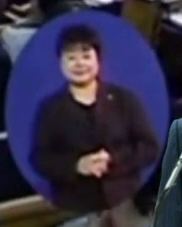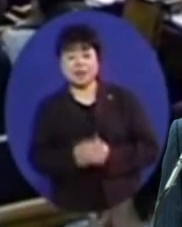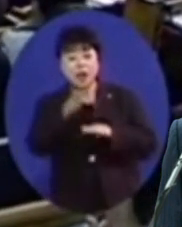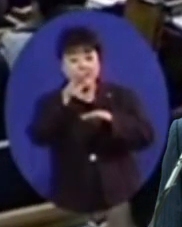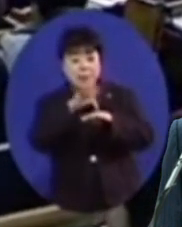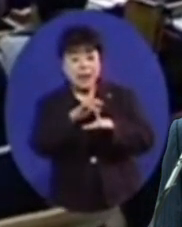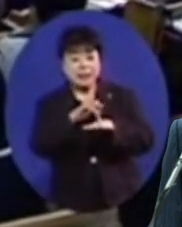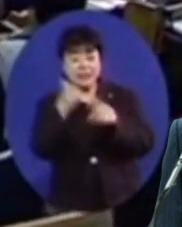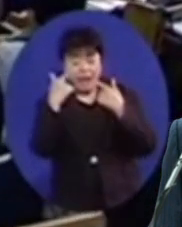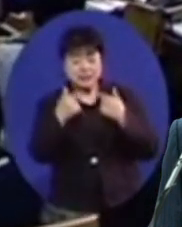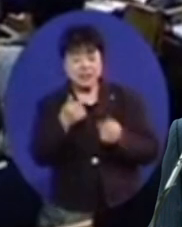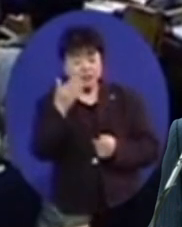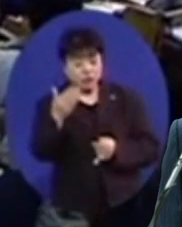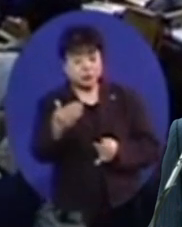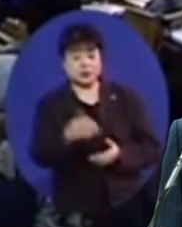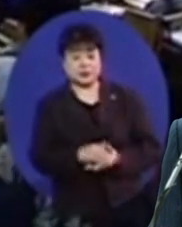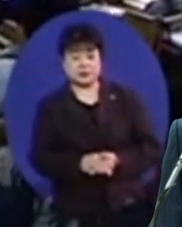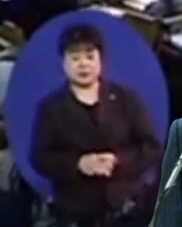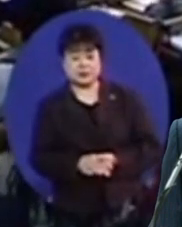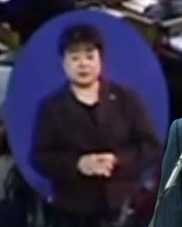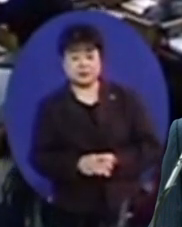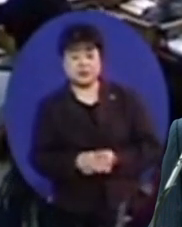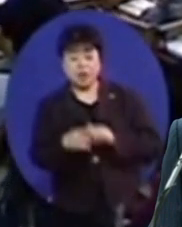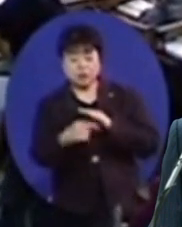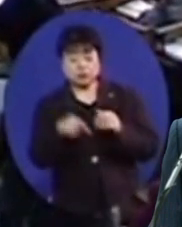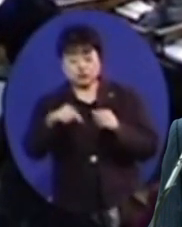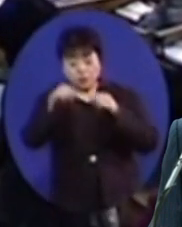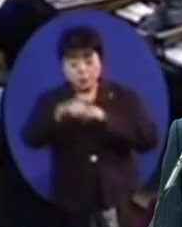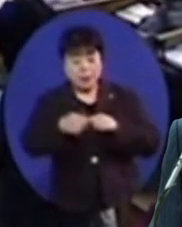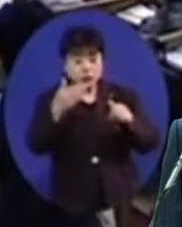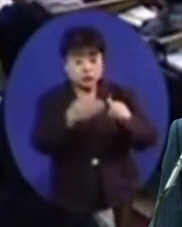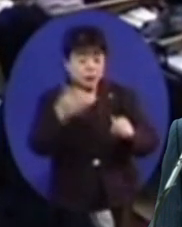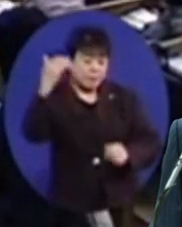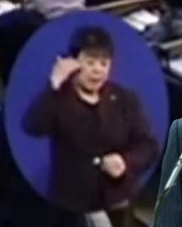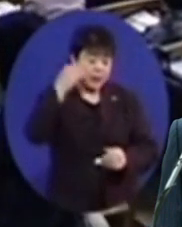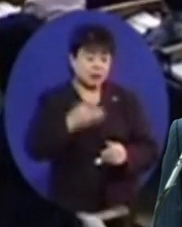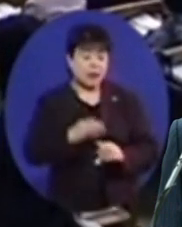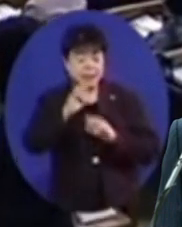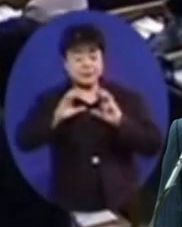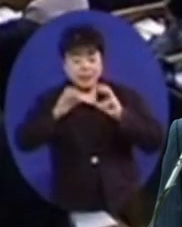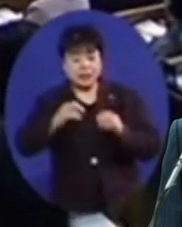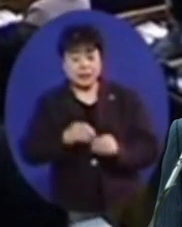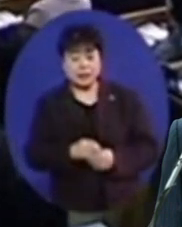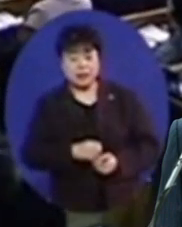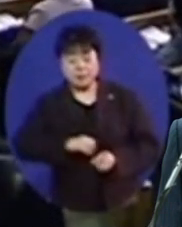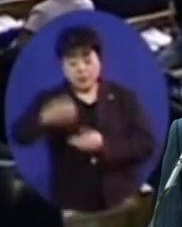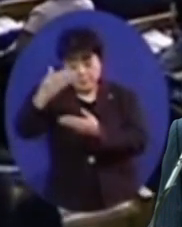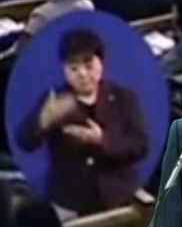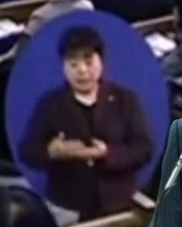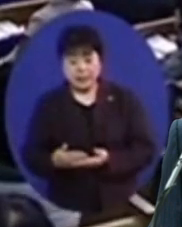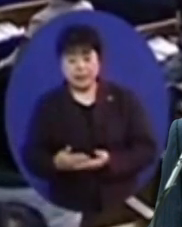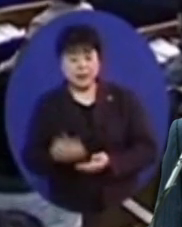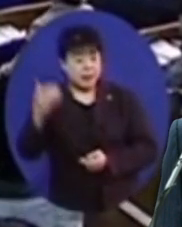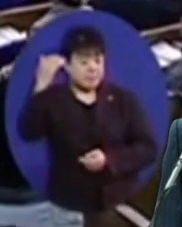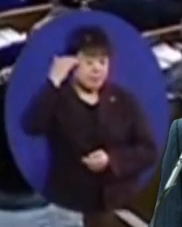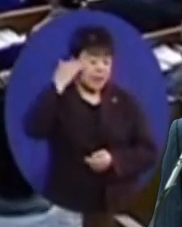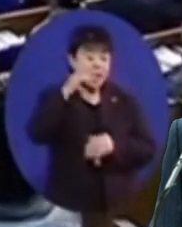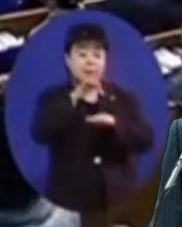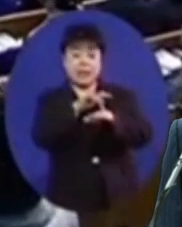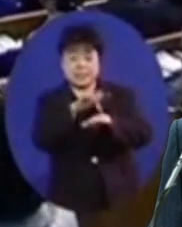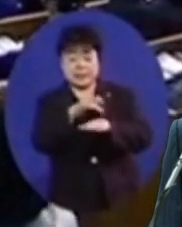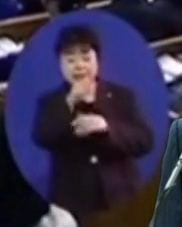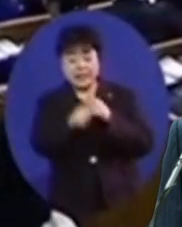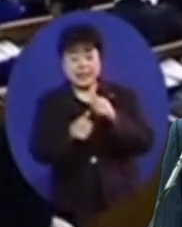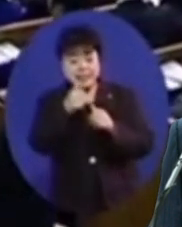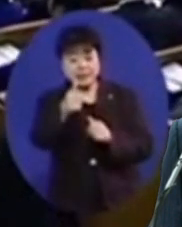마귀는 어쩐지 여러분을 도둑질하고 죽이고 멸망시키고 하나님 나라에 버림을 받도록 하려고 애를 씁니다. 그러나